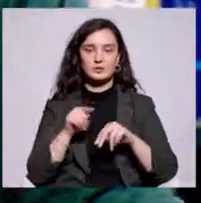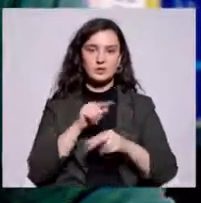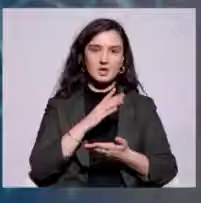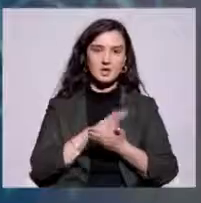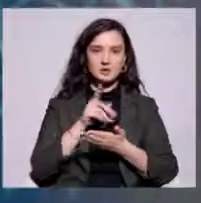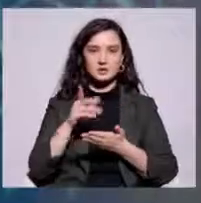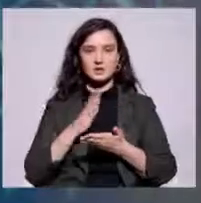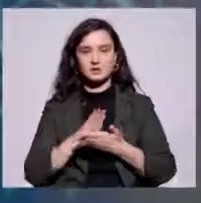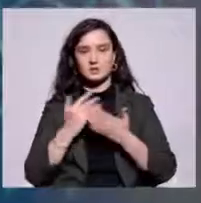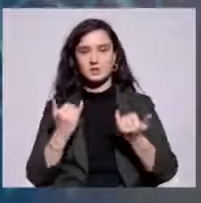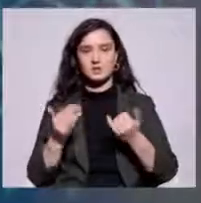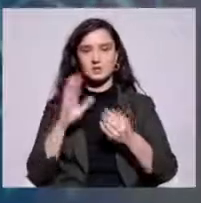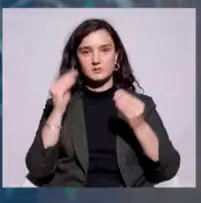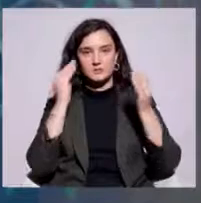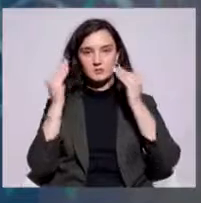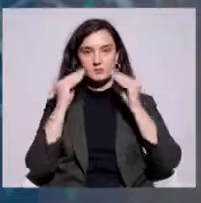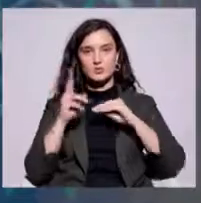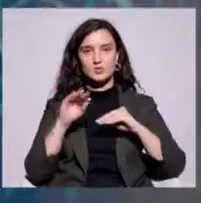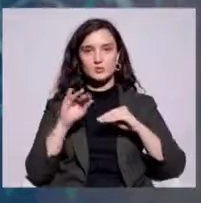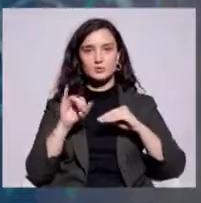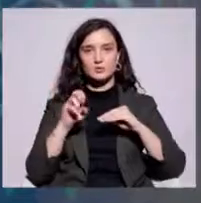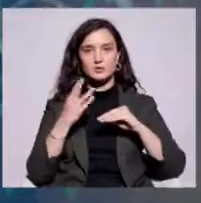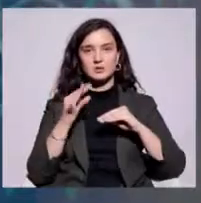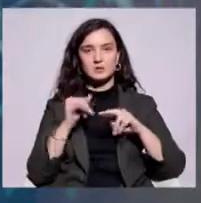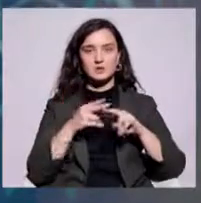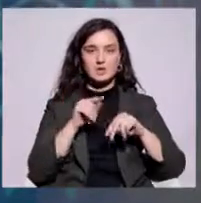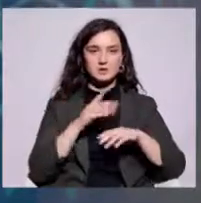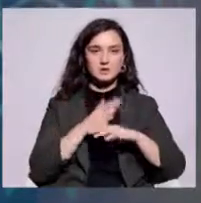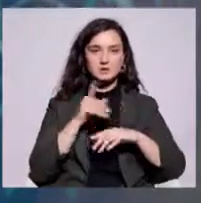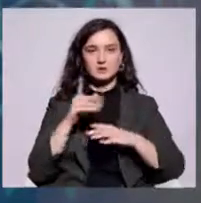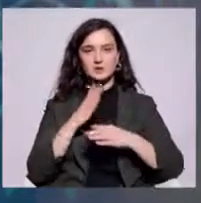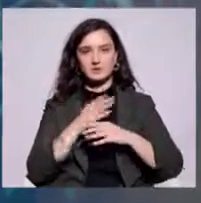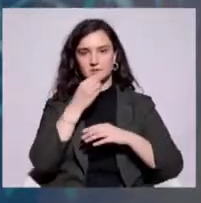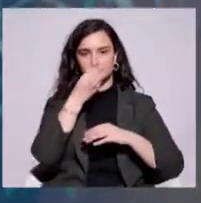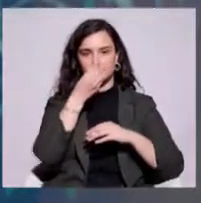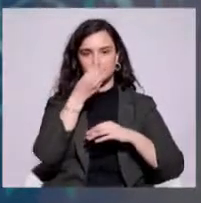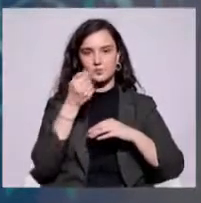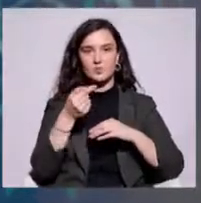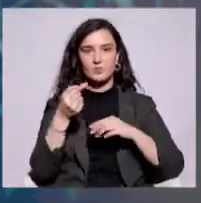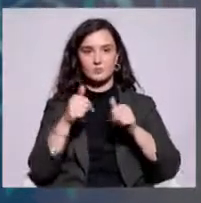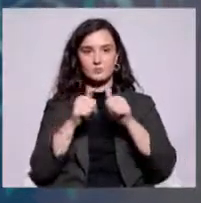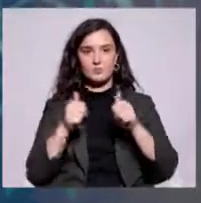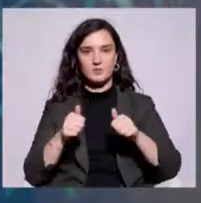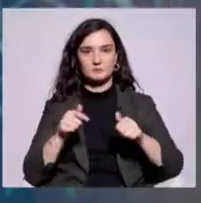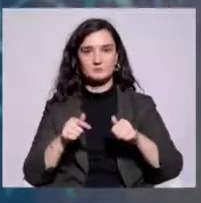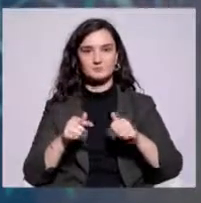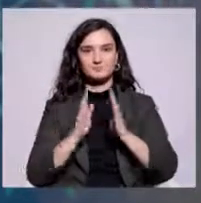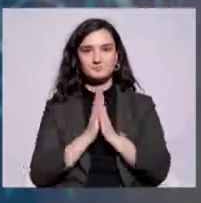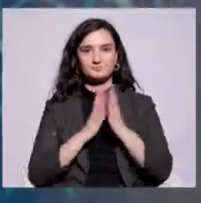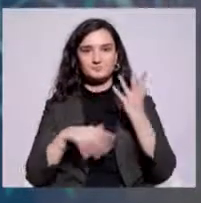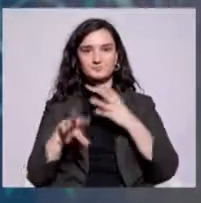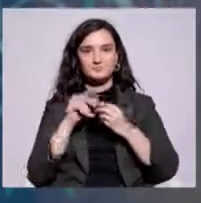are. ახლა კი განვიხილოთ კონსტრუქცია there is, there are-ის უარყოფითი ფორმა.